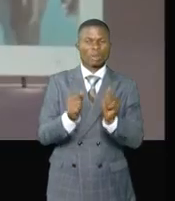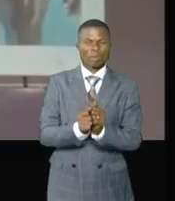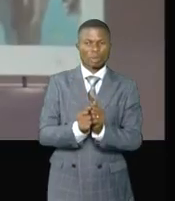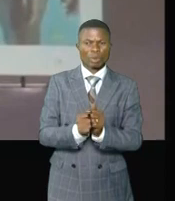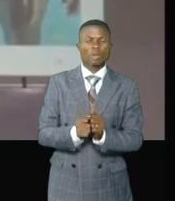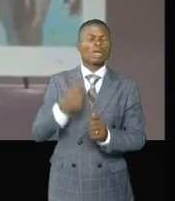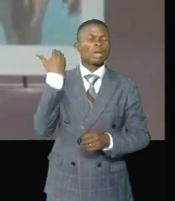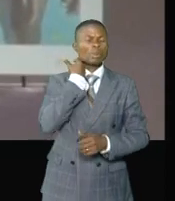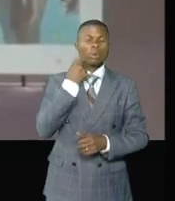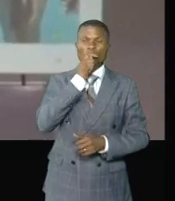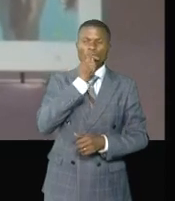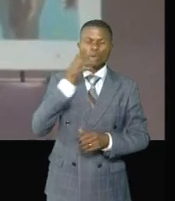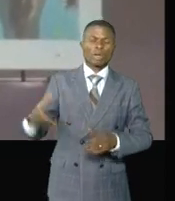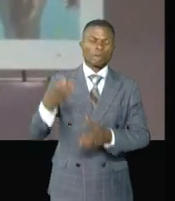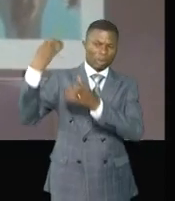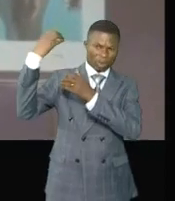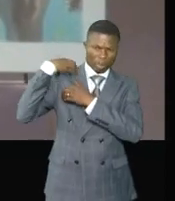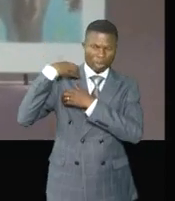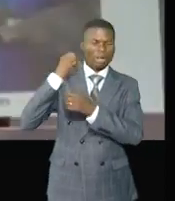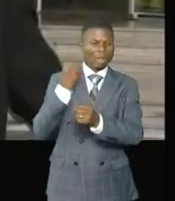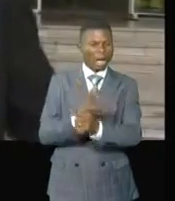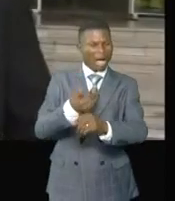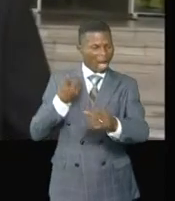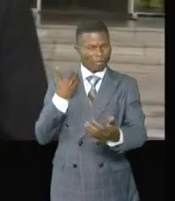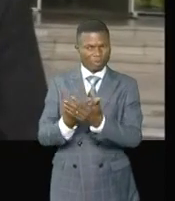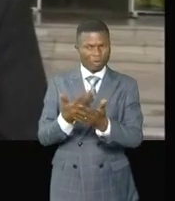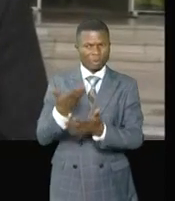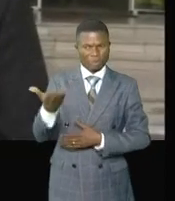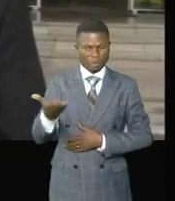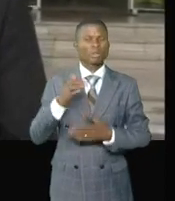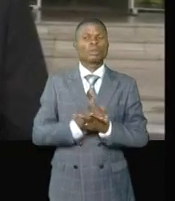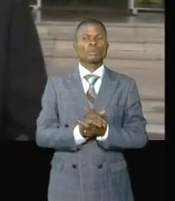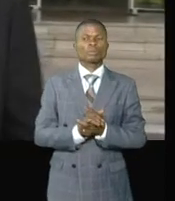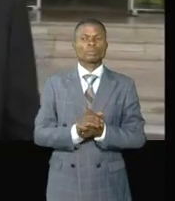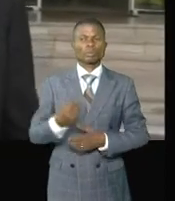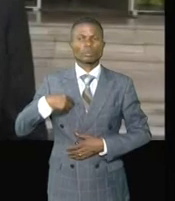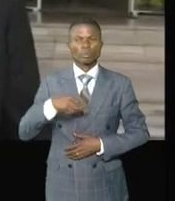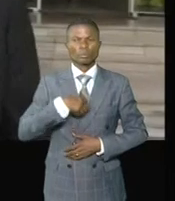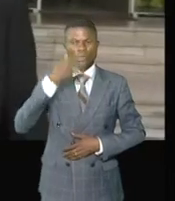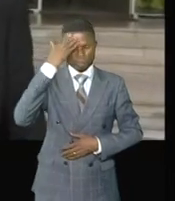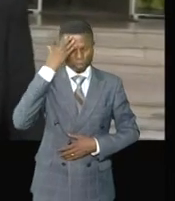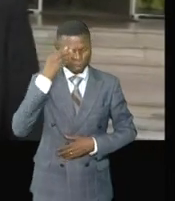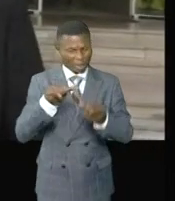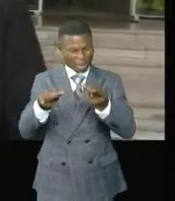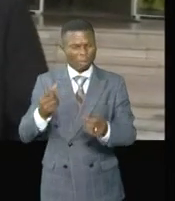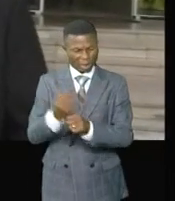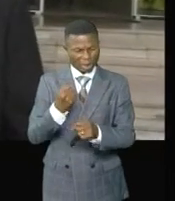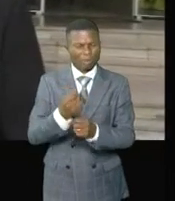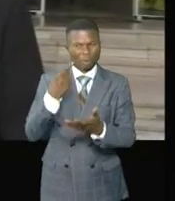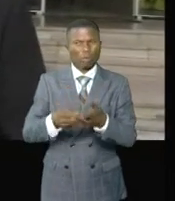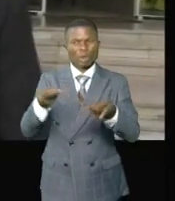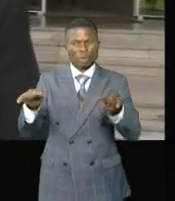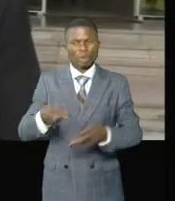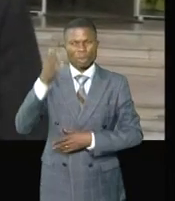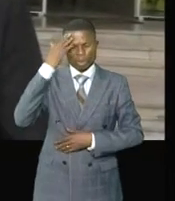brûlés dont la prise en charge sera précoce. On sait ce qu'on veut, on sait quel financement on a besoin, et puis on connecte